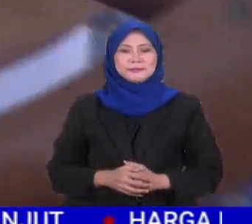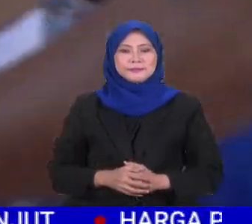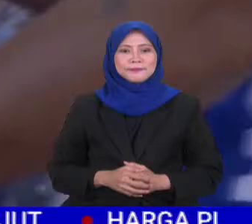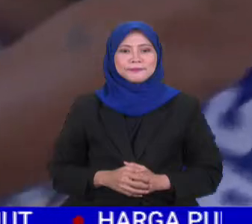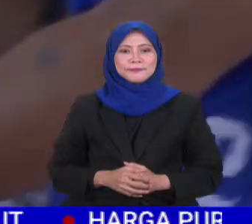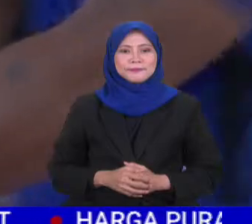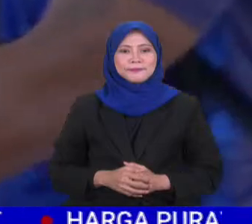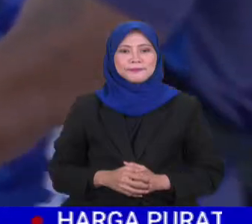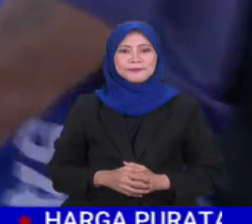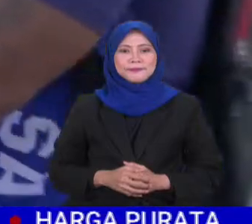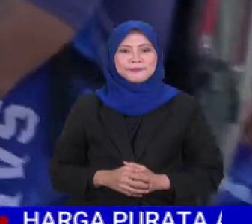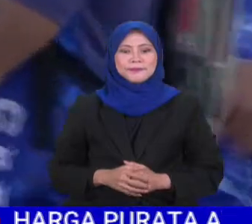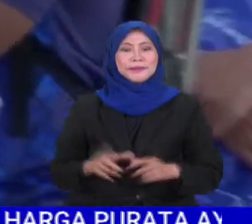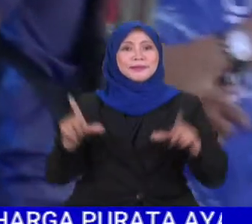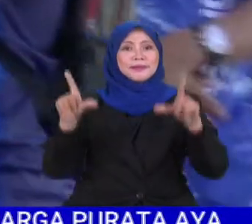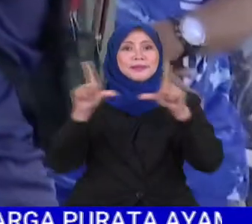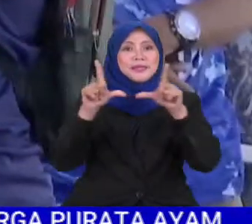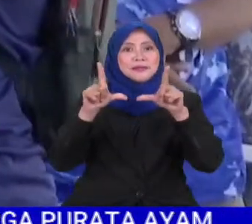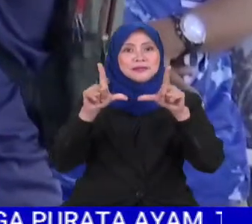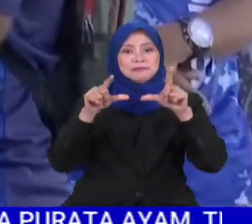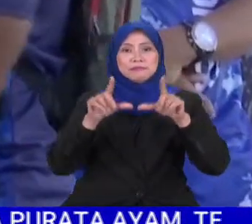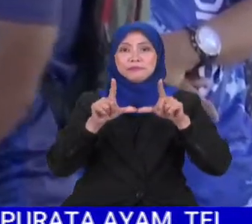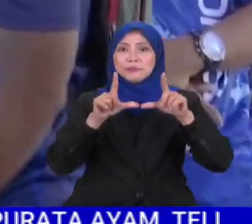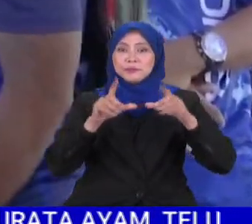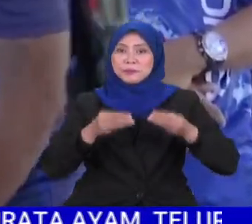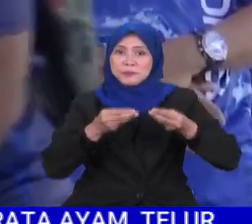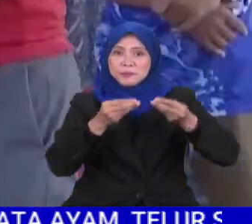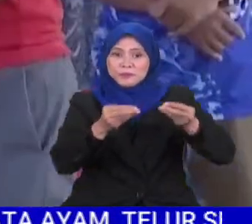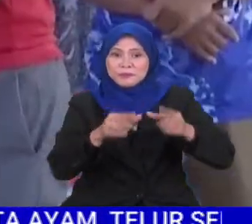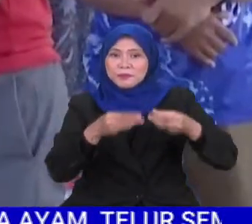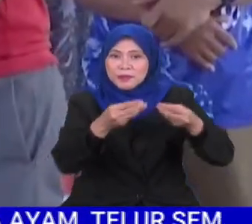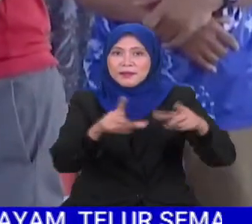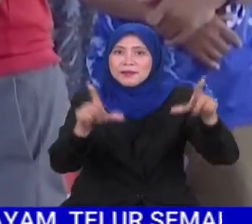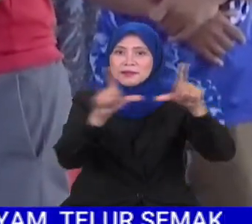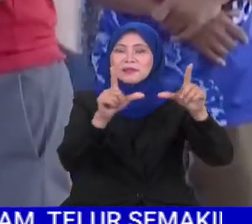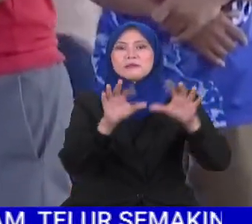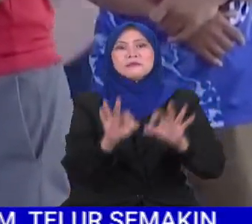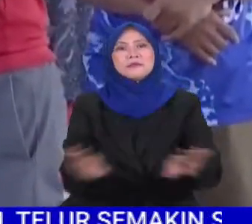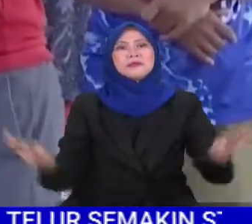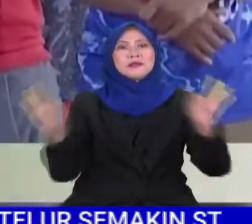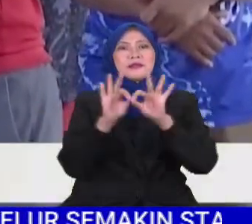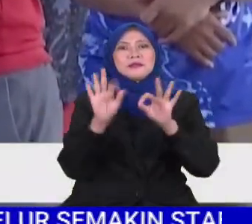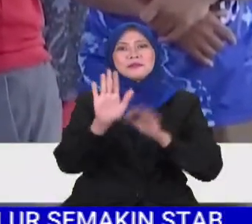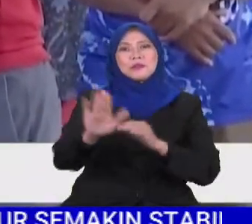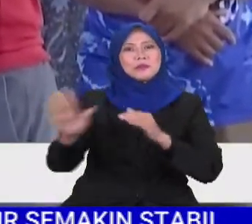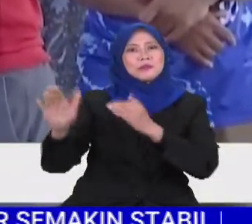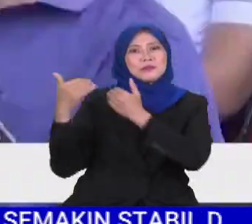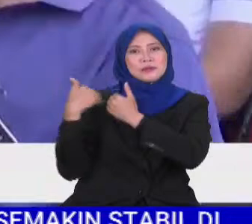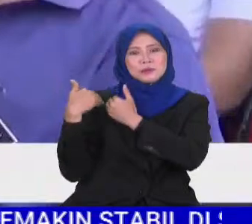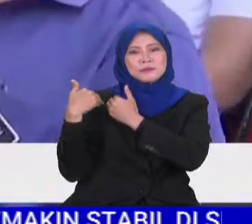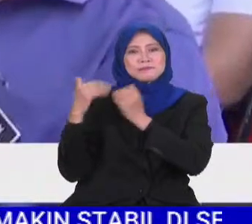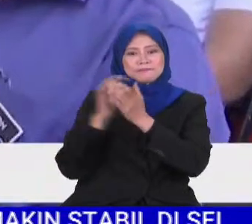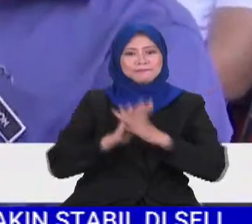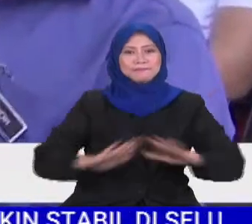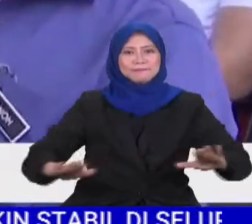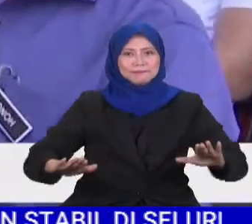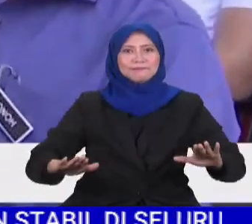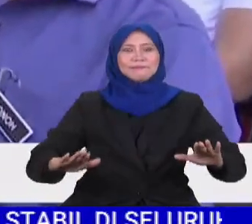jpds pemberian lesen ini penting bagi mendidik pemilik mengenai tanggungjawab dan aspek